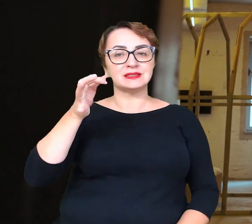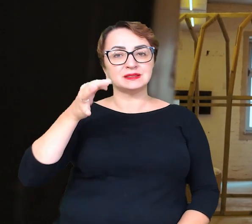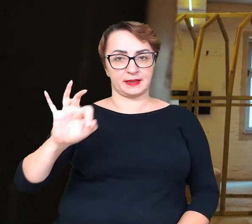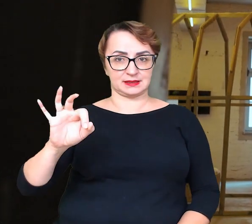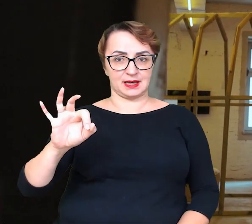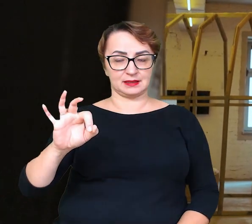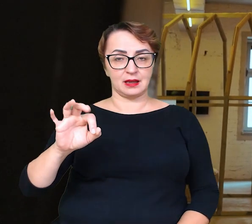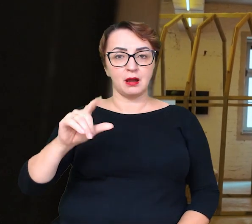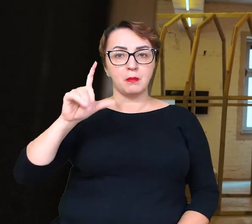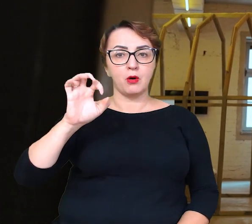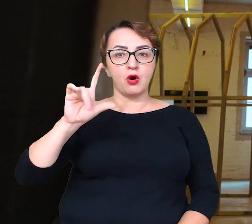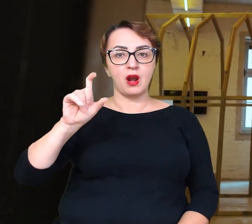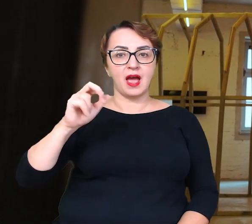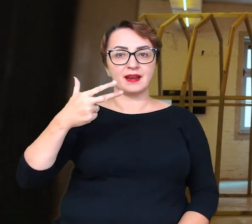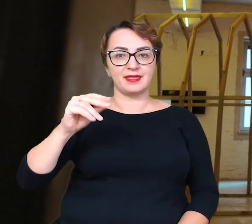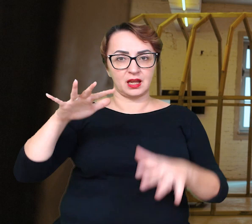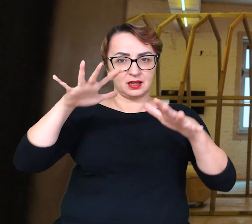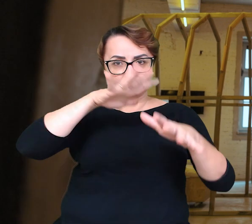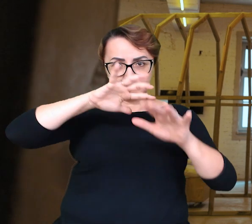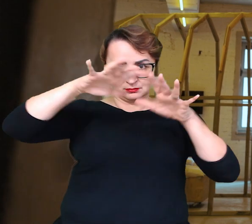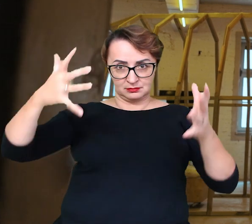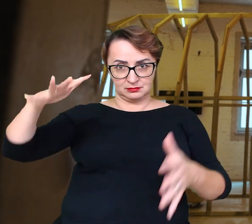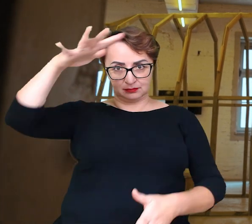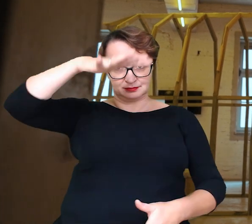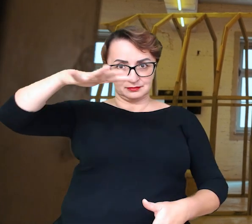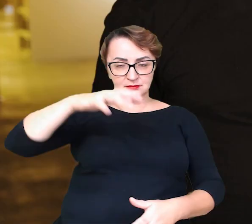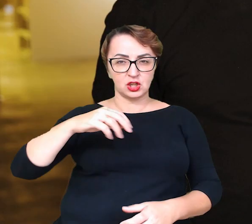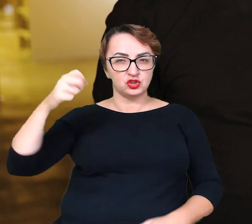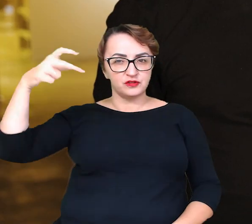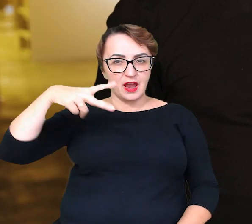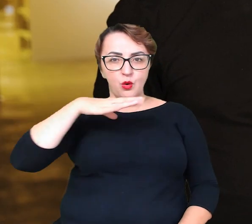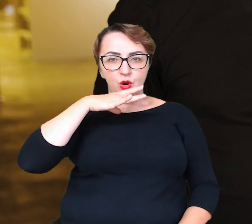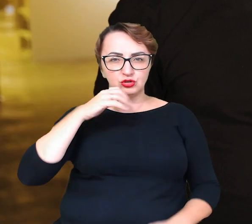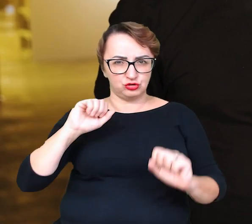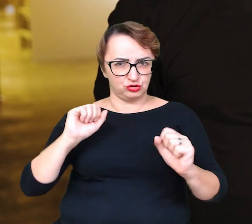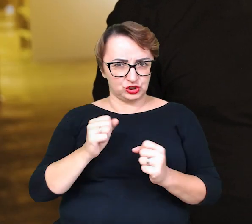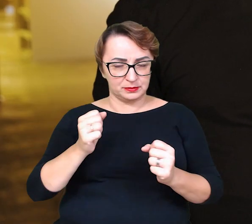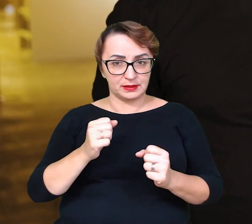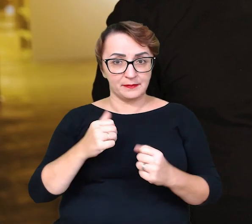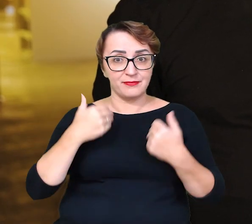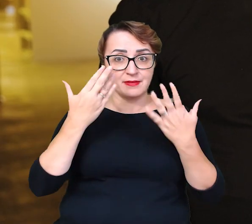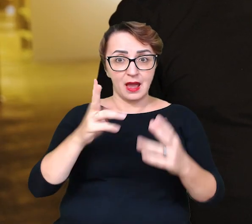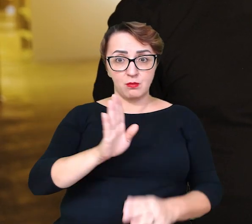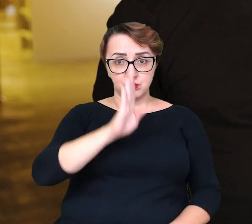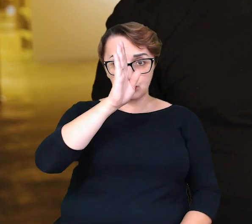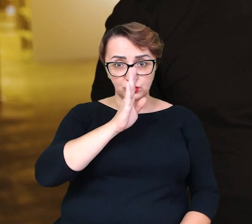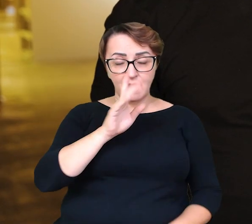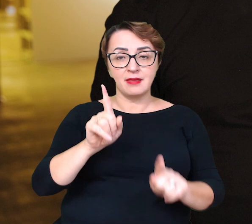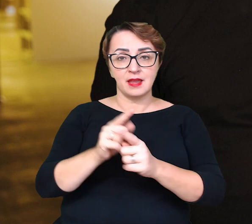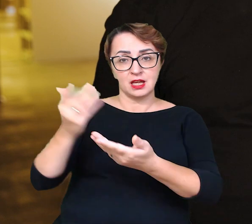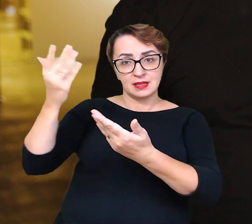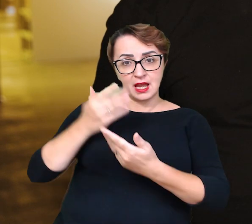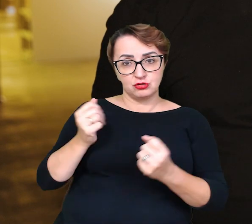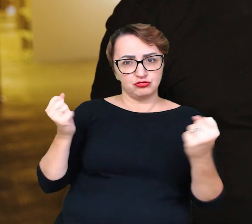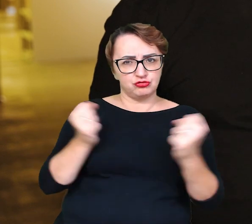takie specyficzne, zimne światło zarówno na realną, globalną północ, jak i nasze wyobrażenia